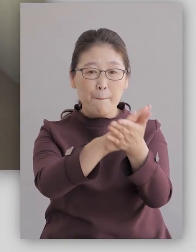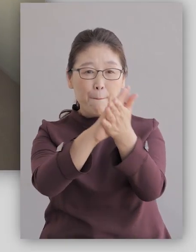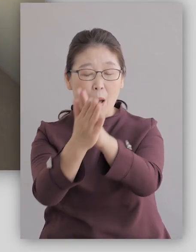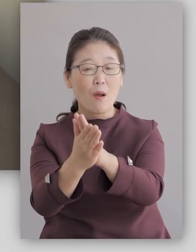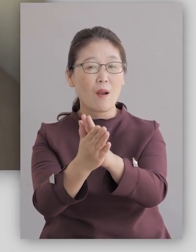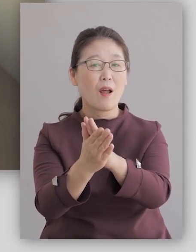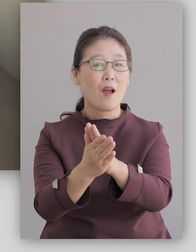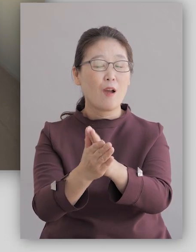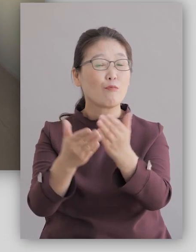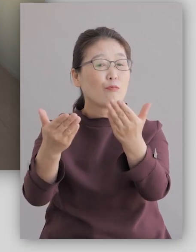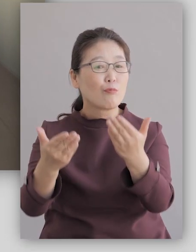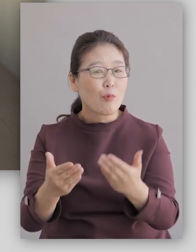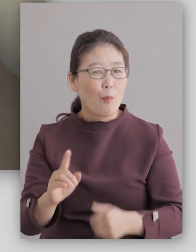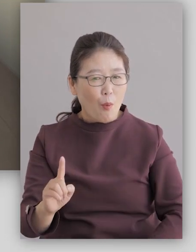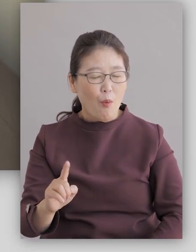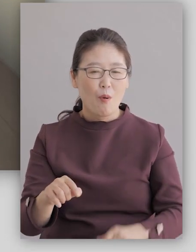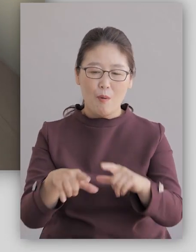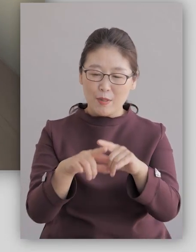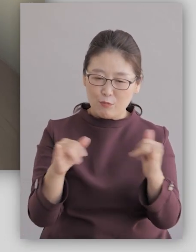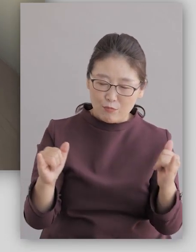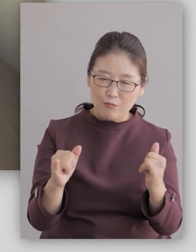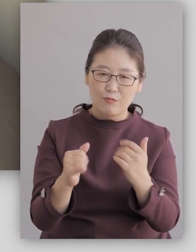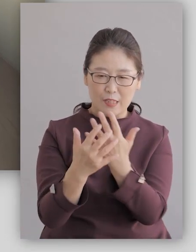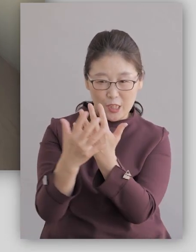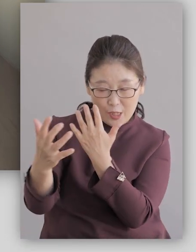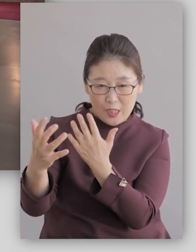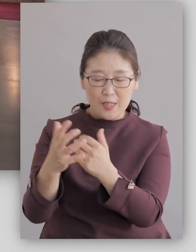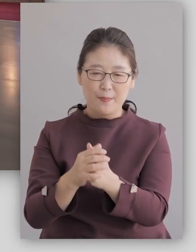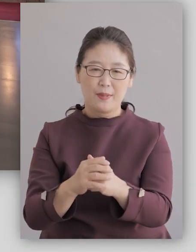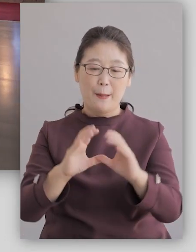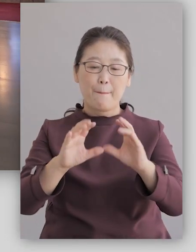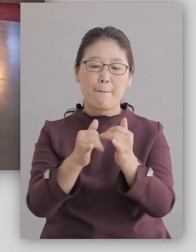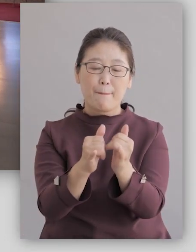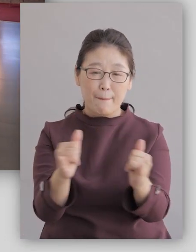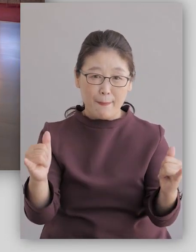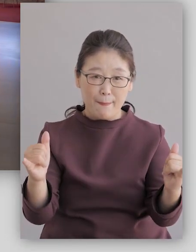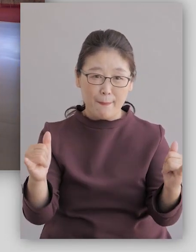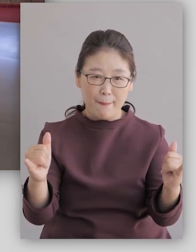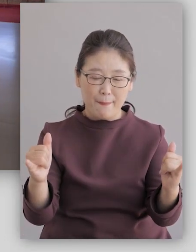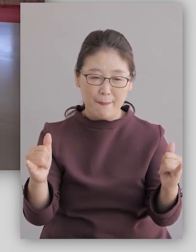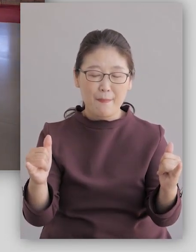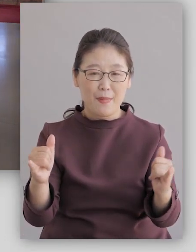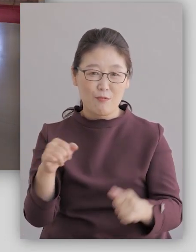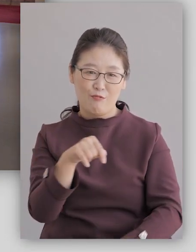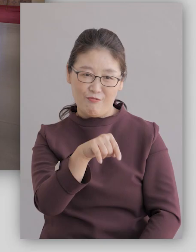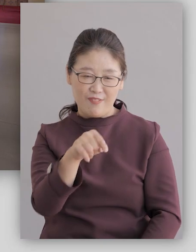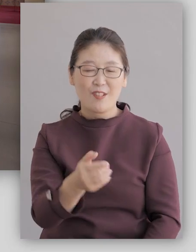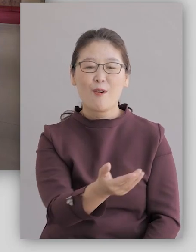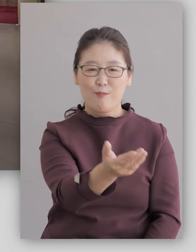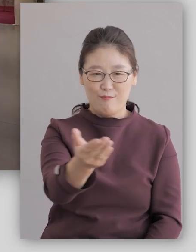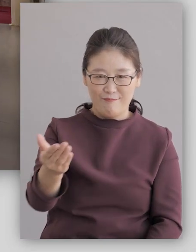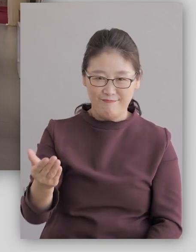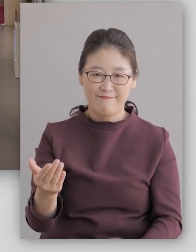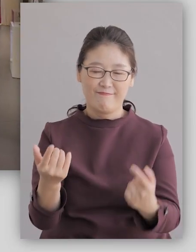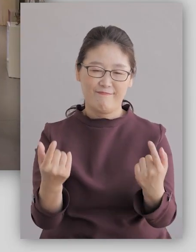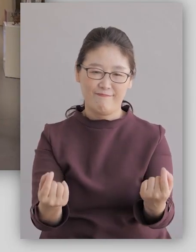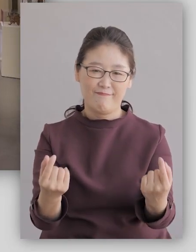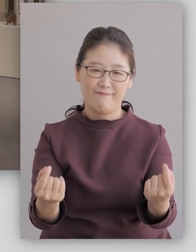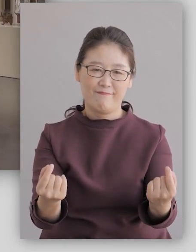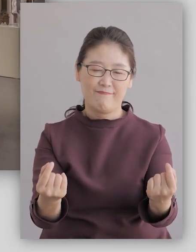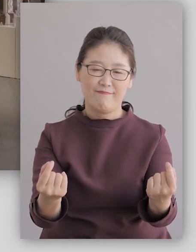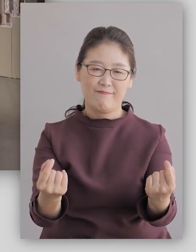것은 민중, 서민 그리고 백성이라고 이야기될 수 있는 바로 여러분들이기